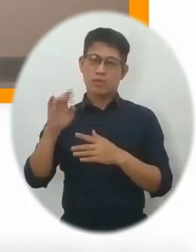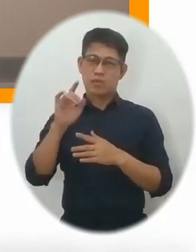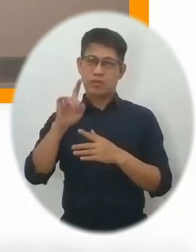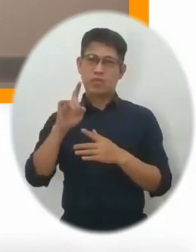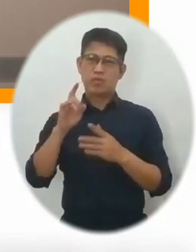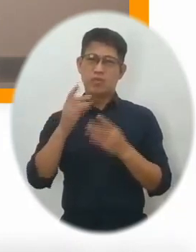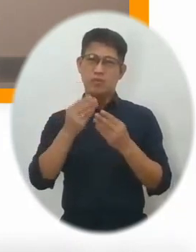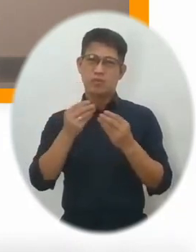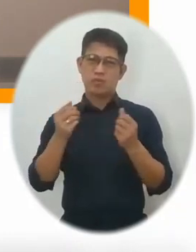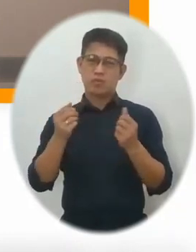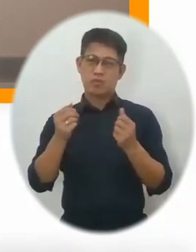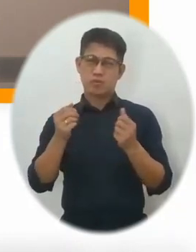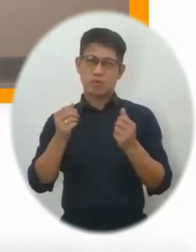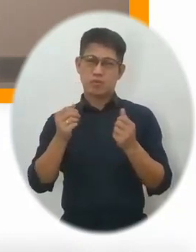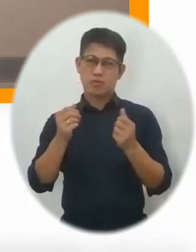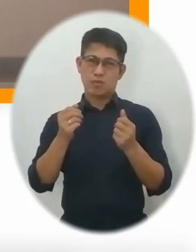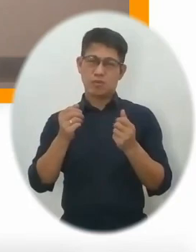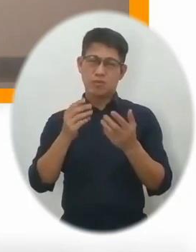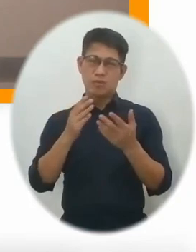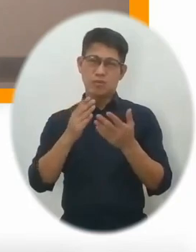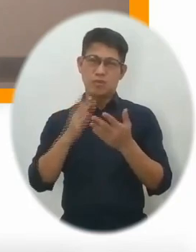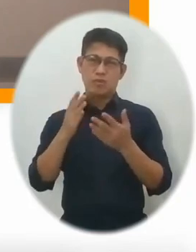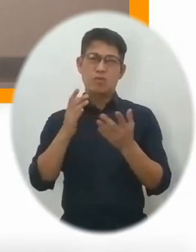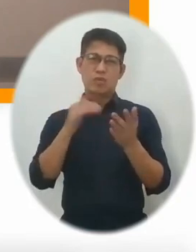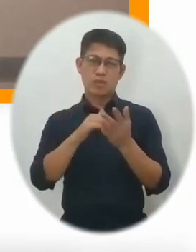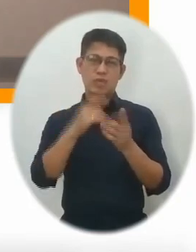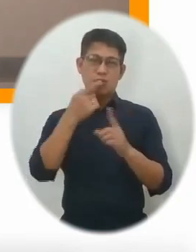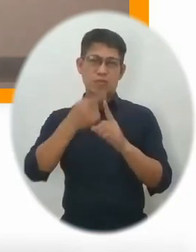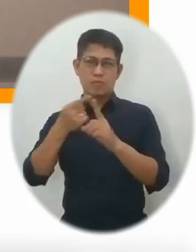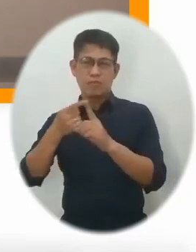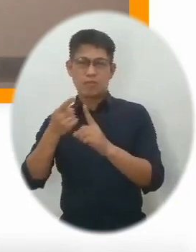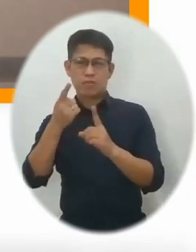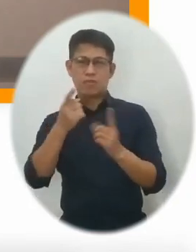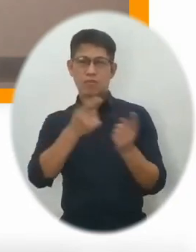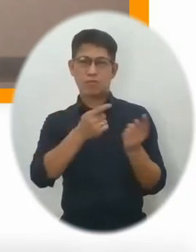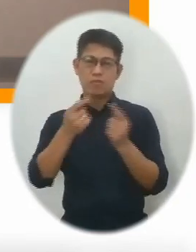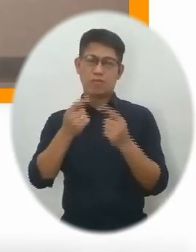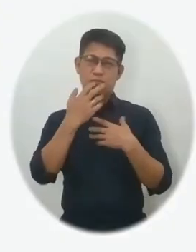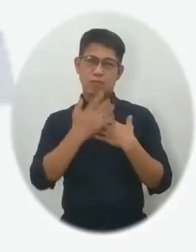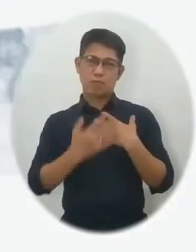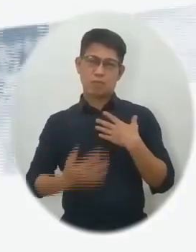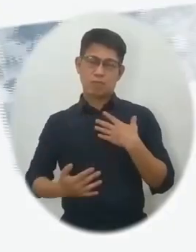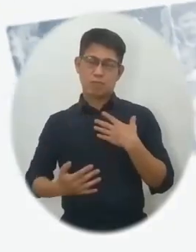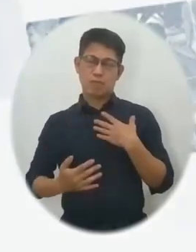ang intermedia ay ginagamot sa pamamagitan ng buwanang pagsali ng dugo.